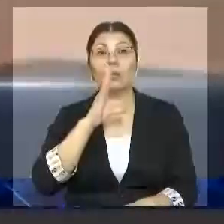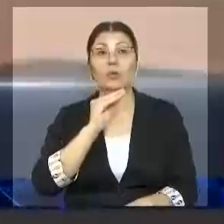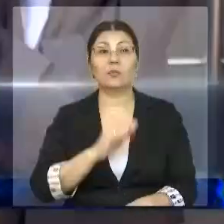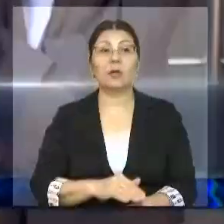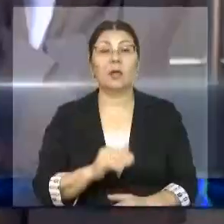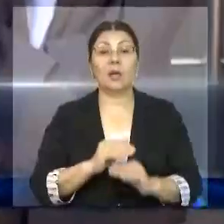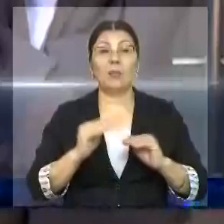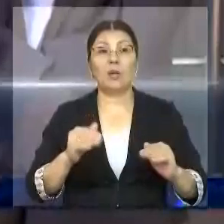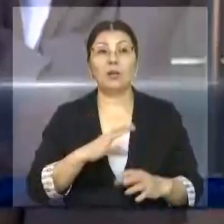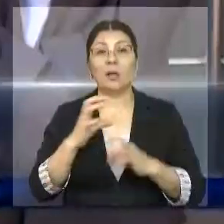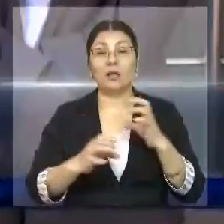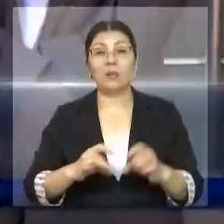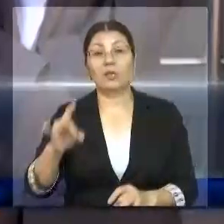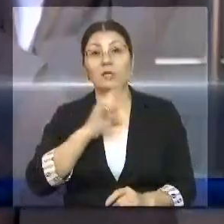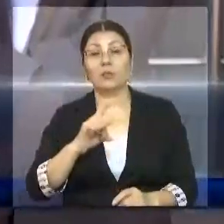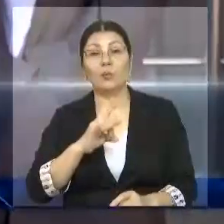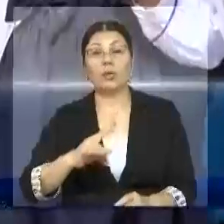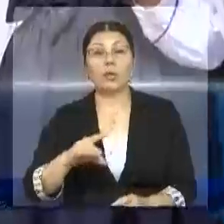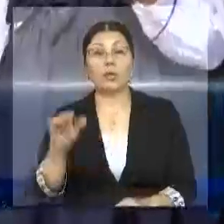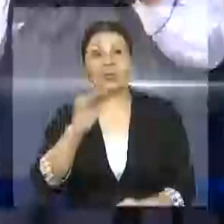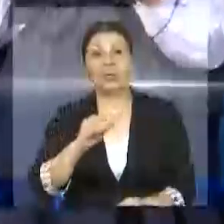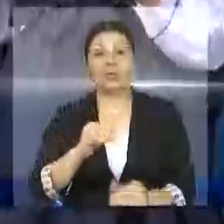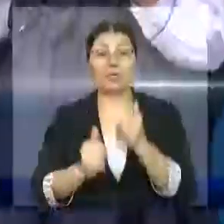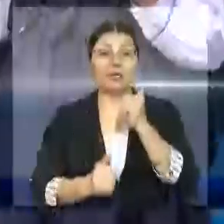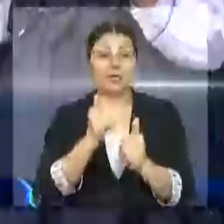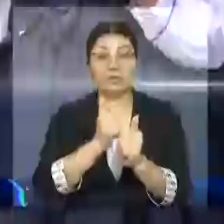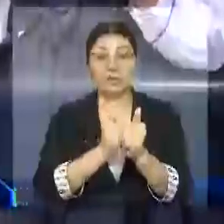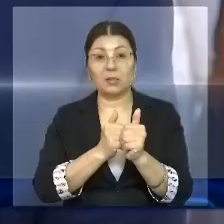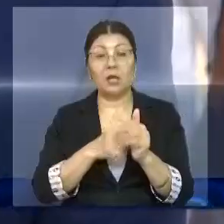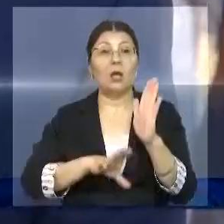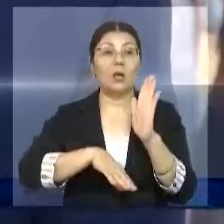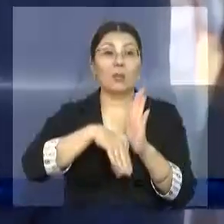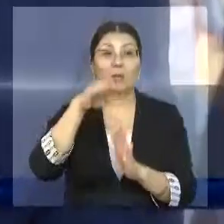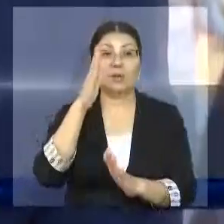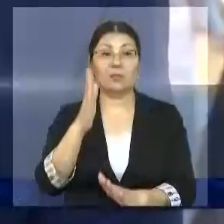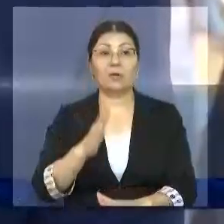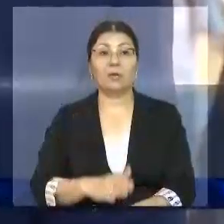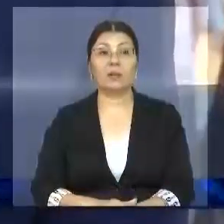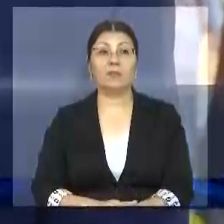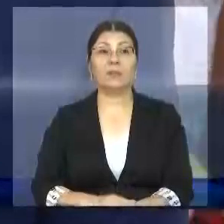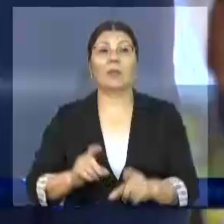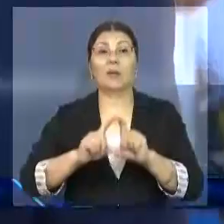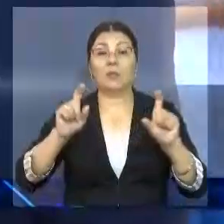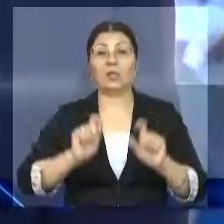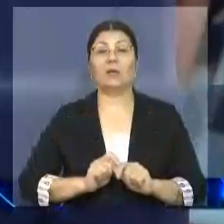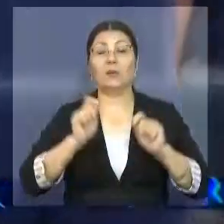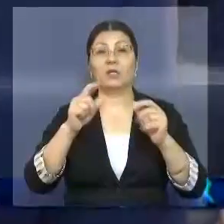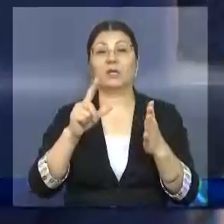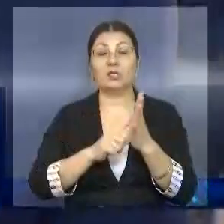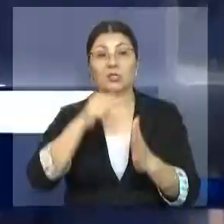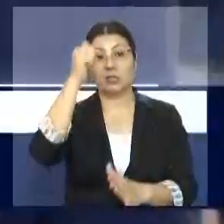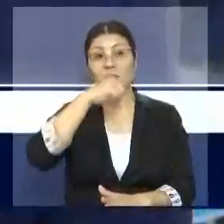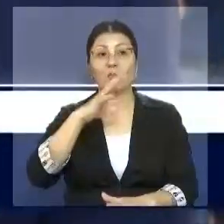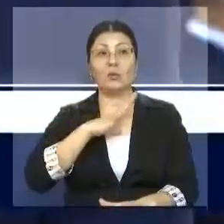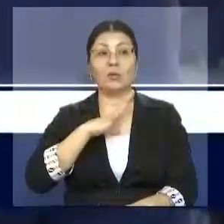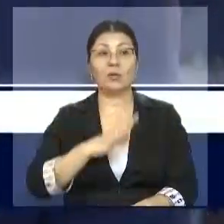Мектеп оқушылары да халықаралық, республикалық деңгейдегі жарыстарда топ жарып жүр. Мектептің ашылғанына 7 жыл болды. Мынау биыл